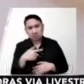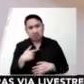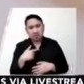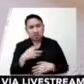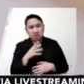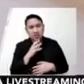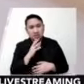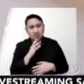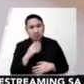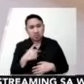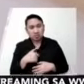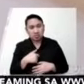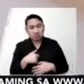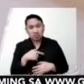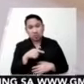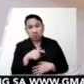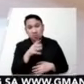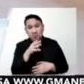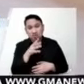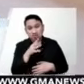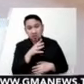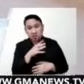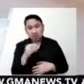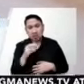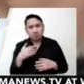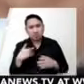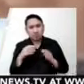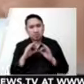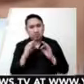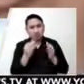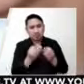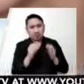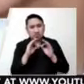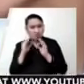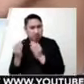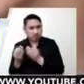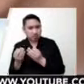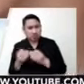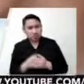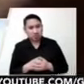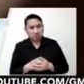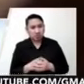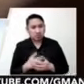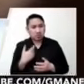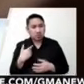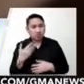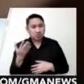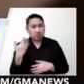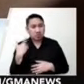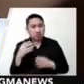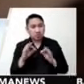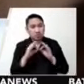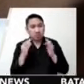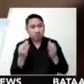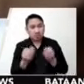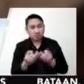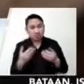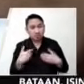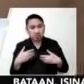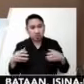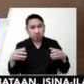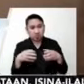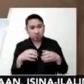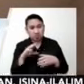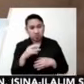Actually nagkita po yung mama ko and yung family ni kloe Twice po The Last Resort my family made a group chat na kasama